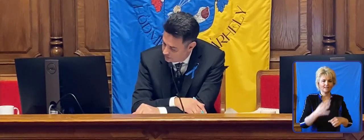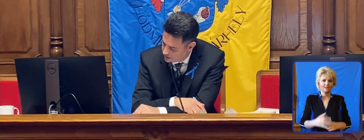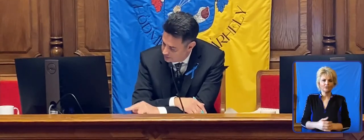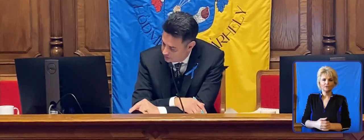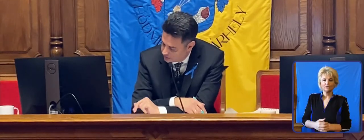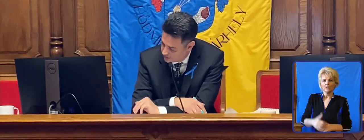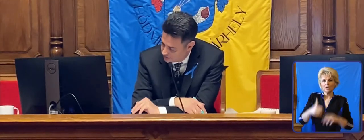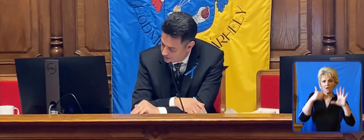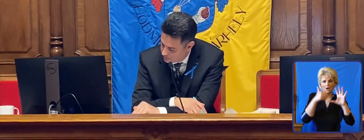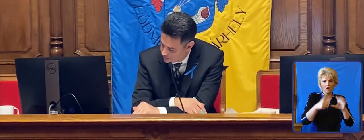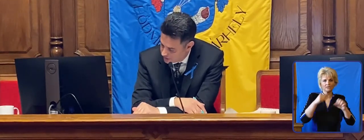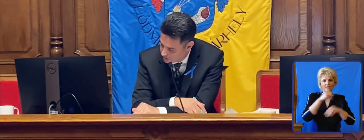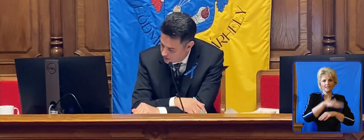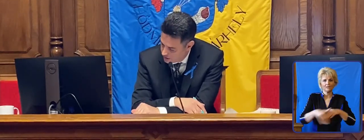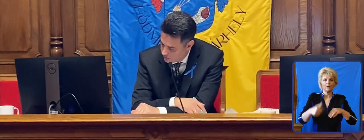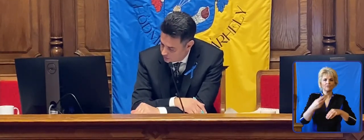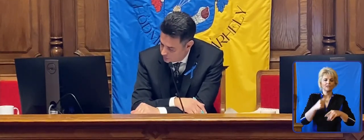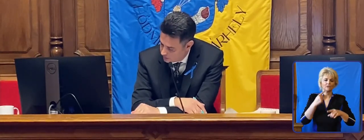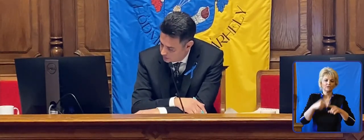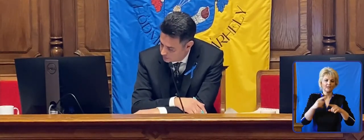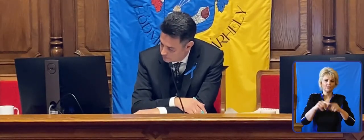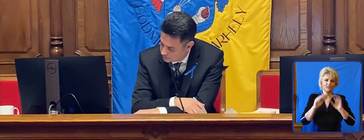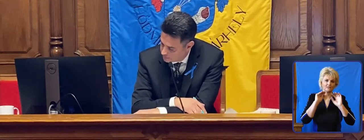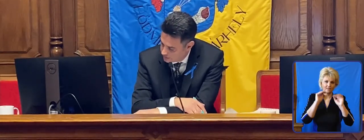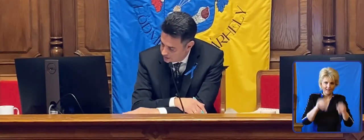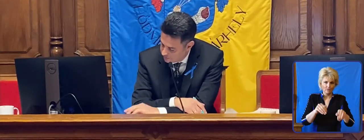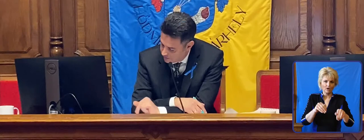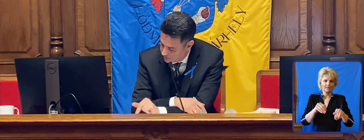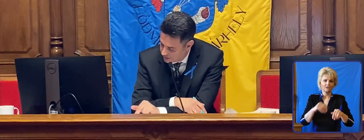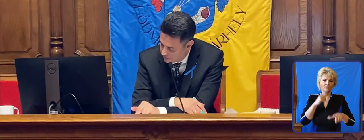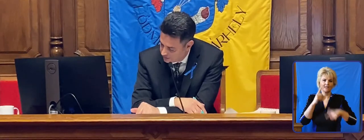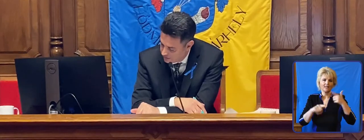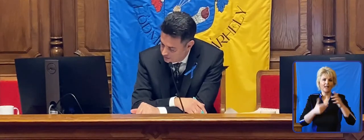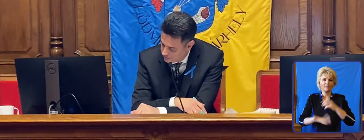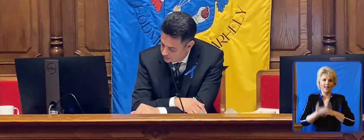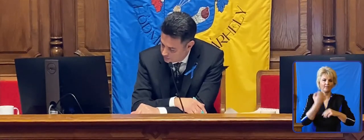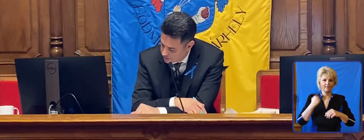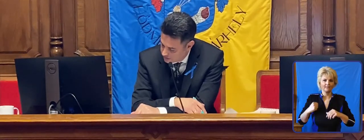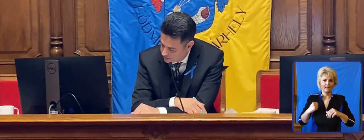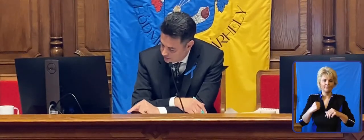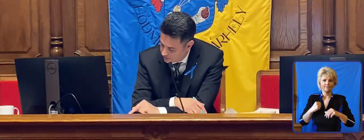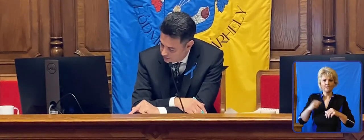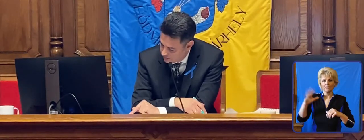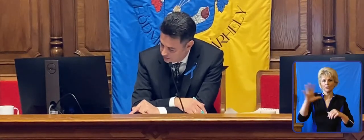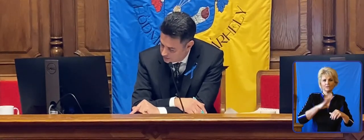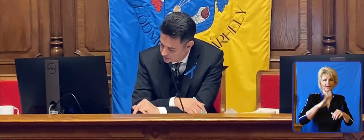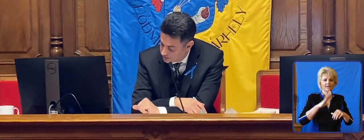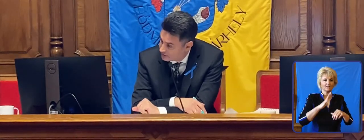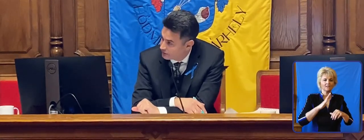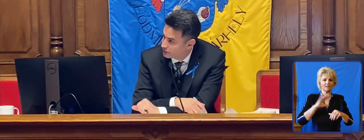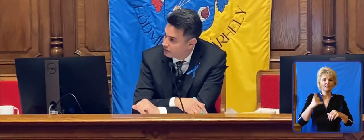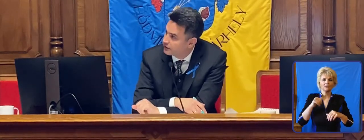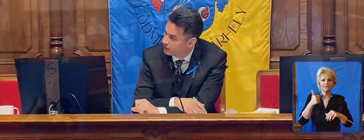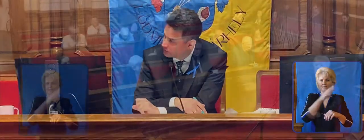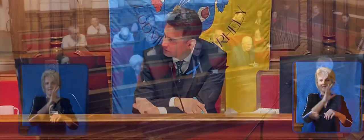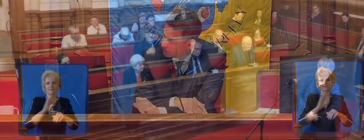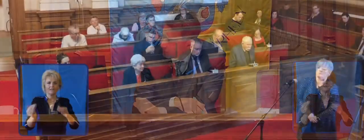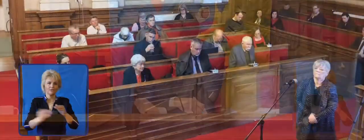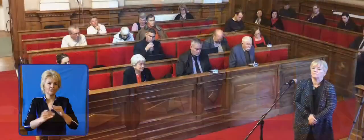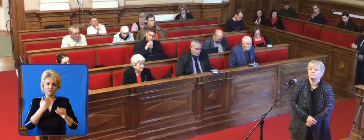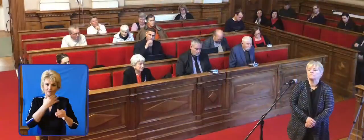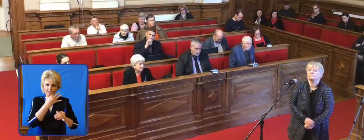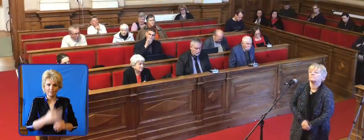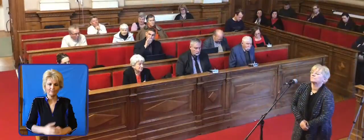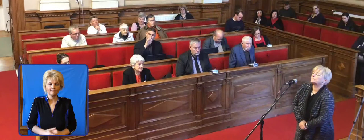tehát a 600 milliós rezsitámogatás, a hitelfelvétel, kockázataira és az 1%-os tartalékra. Köszönöm